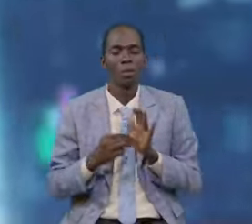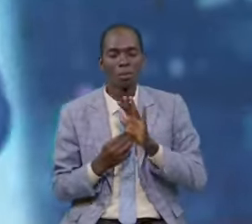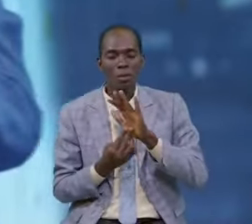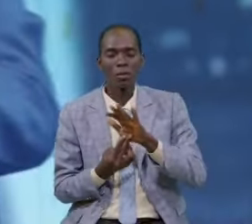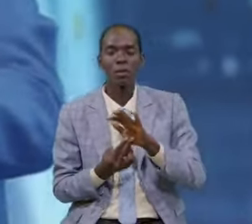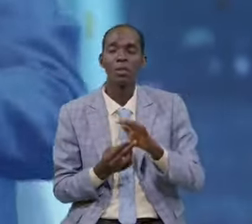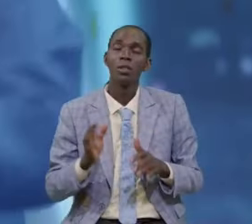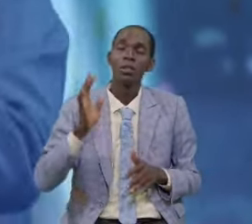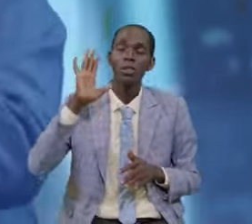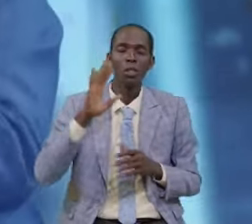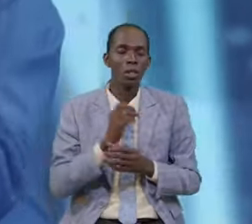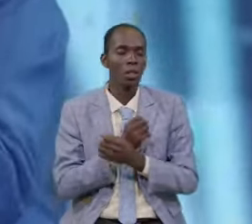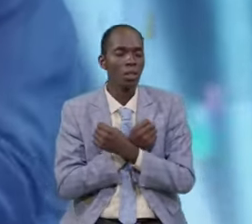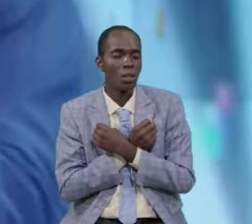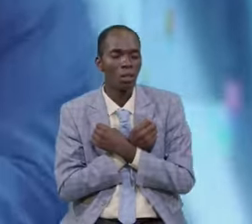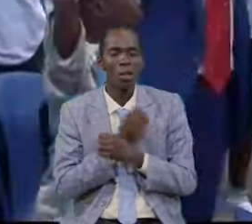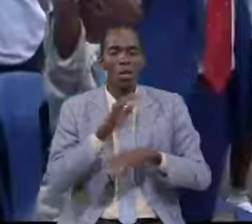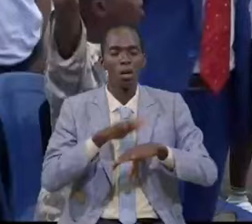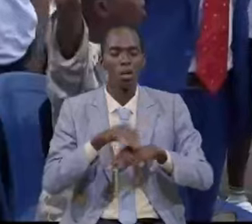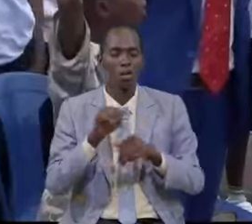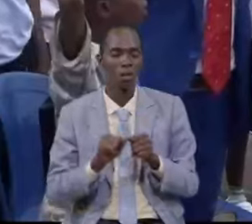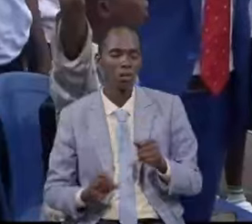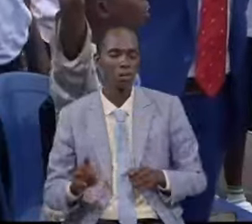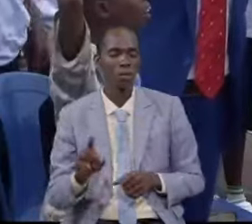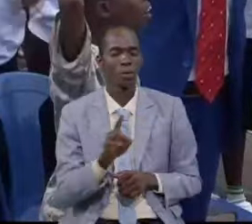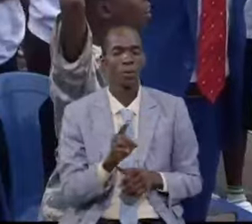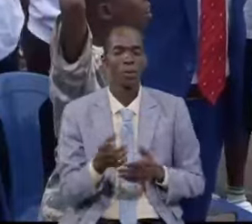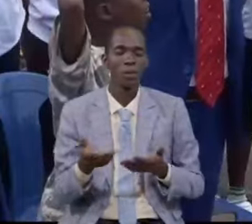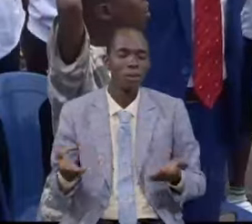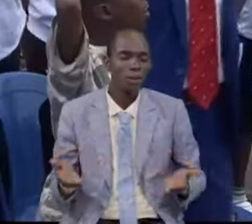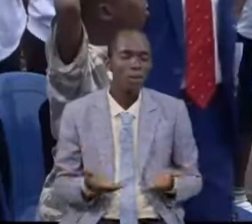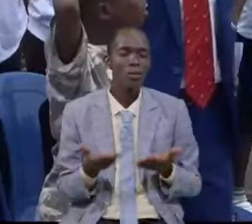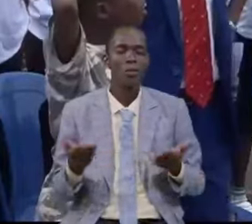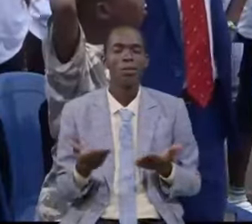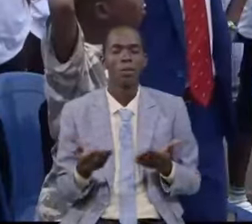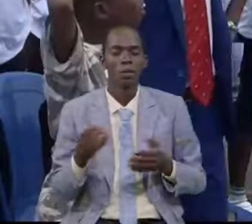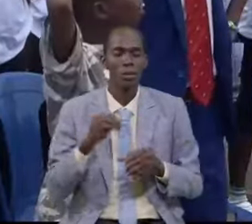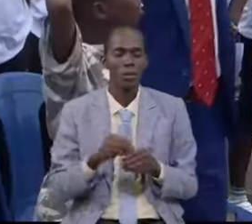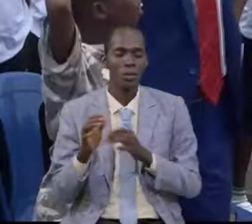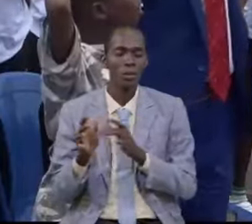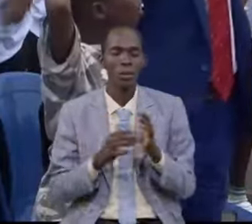amour sur chacun maintenant même au nom de Jésus.